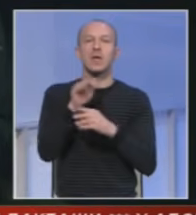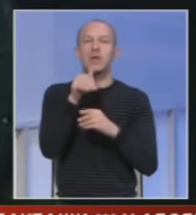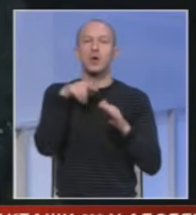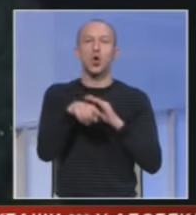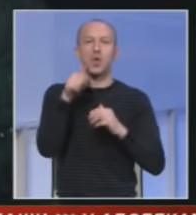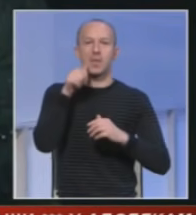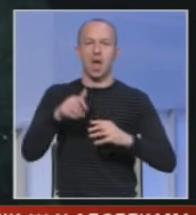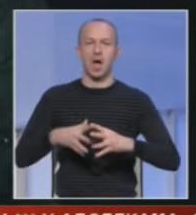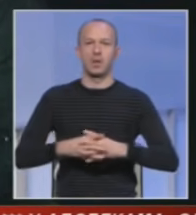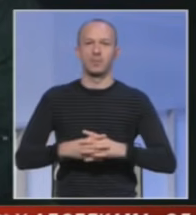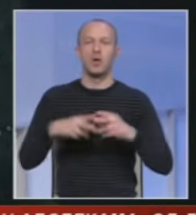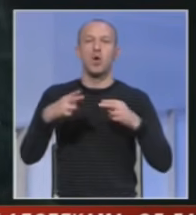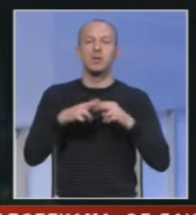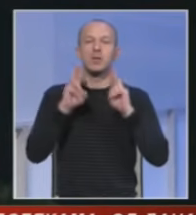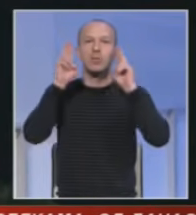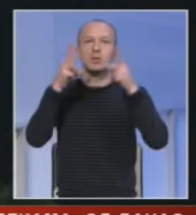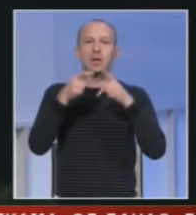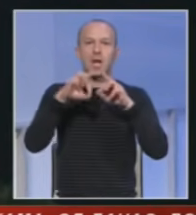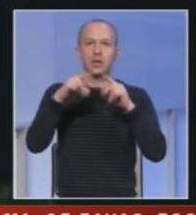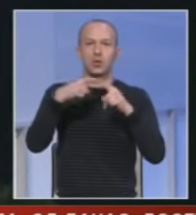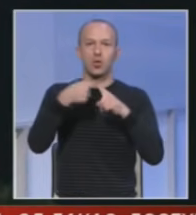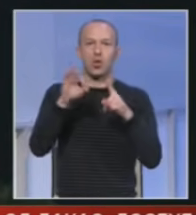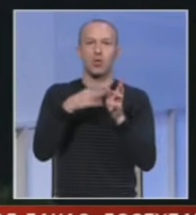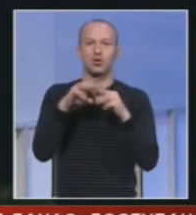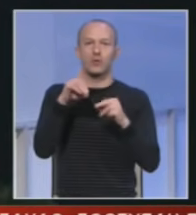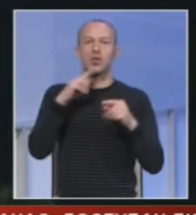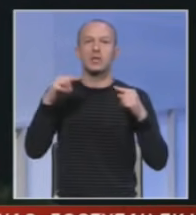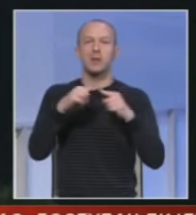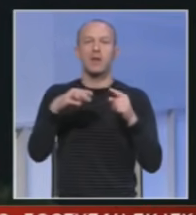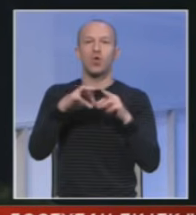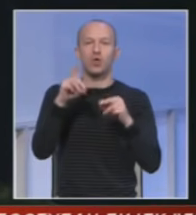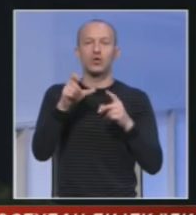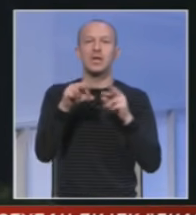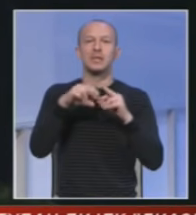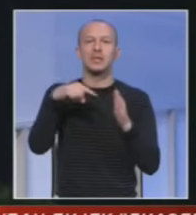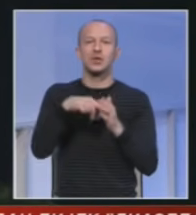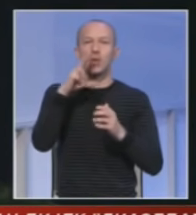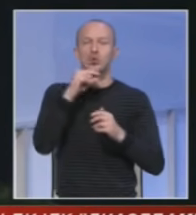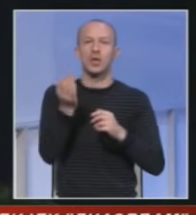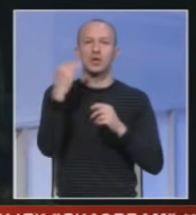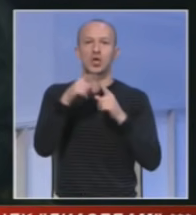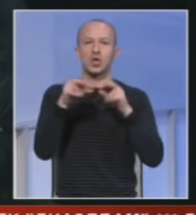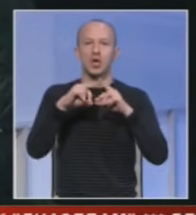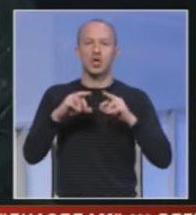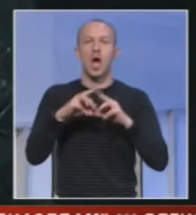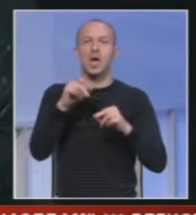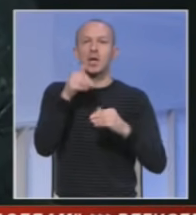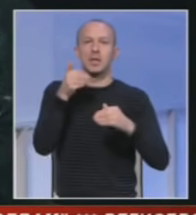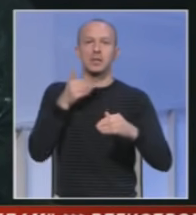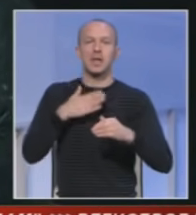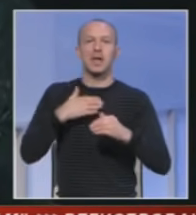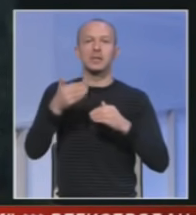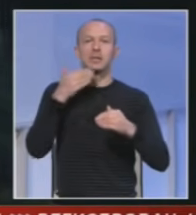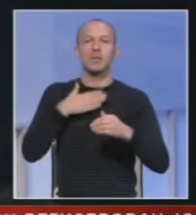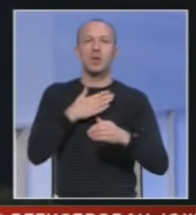dana. Dakle, u blizini mosta Ratko Močević, koji spaja naselje Vojkovići sa centrom opštine Istočna Liđa, a iza nas, iza